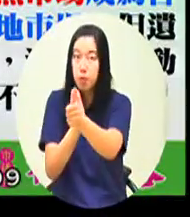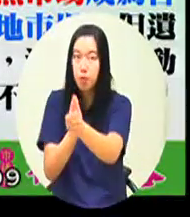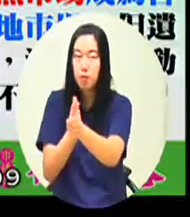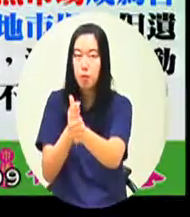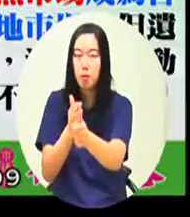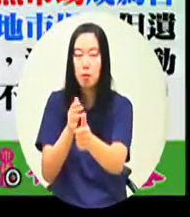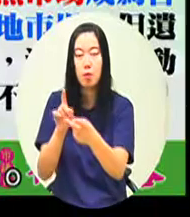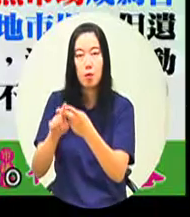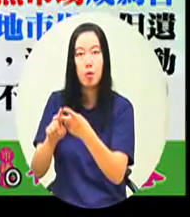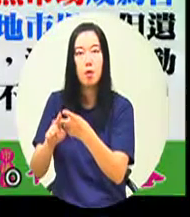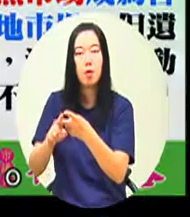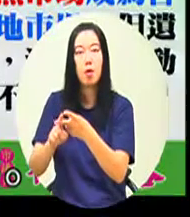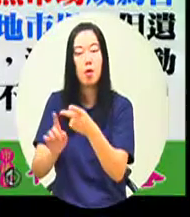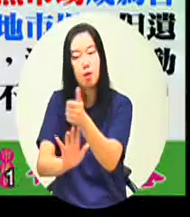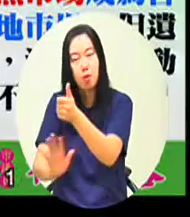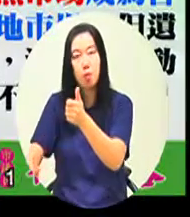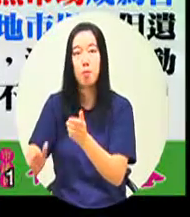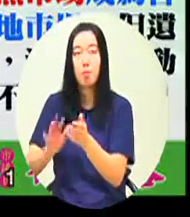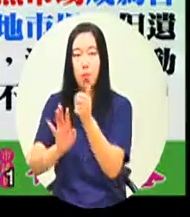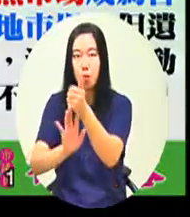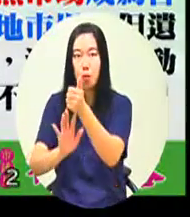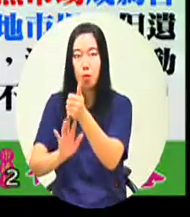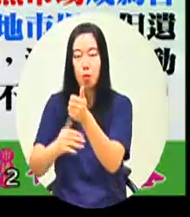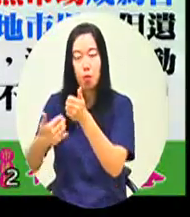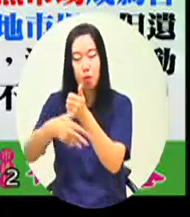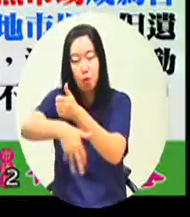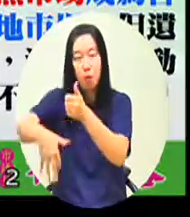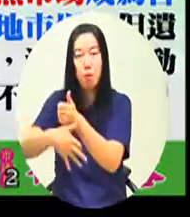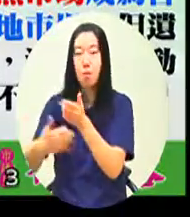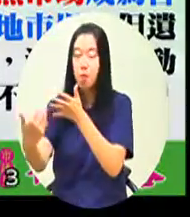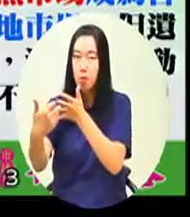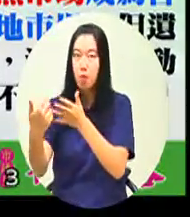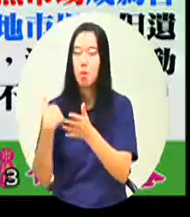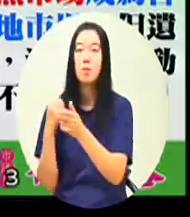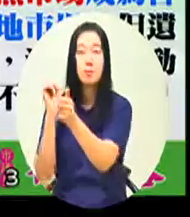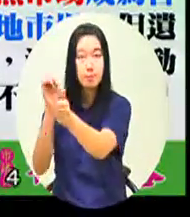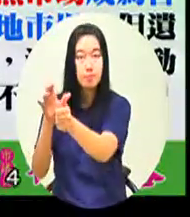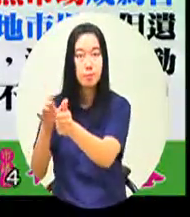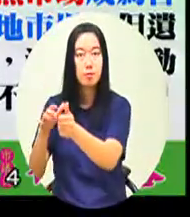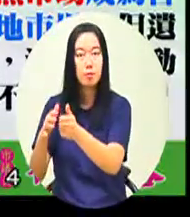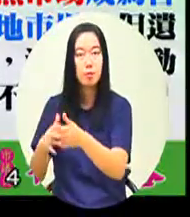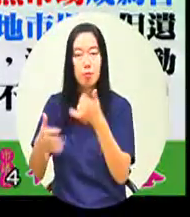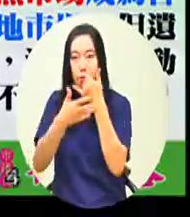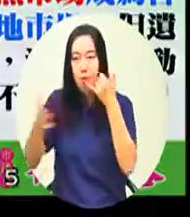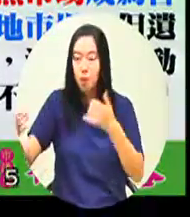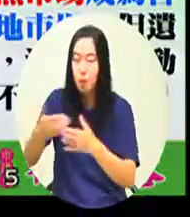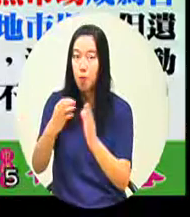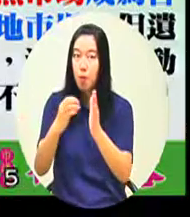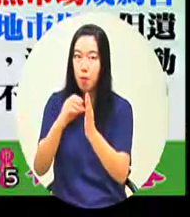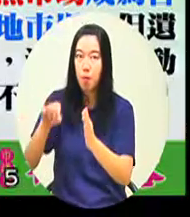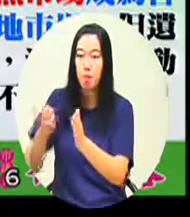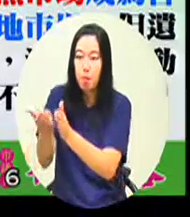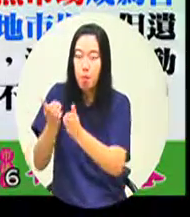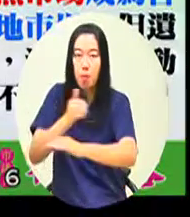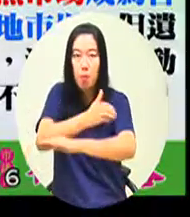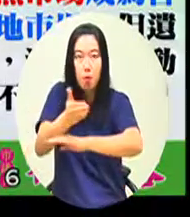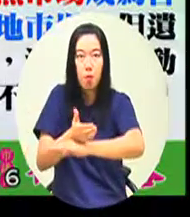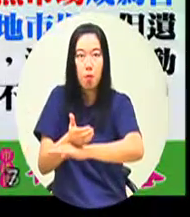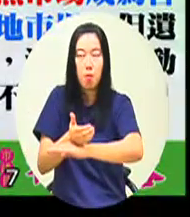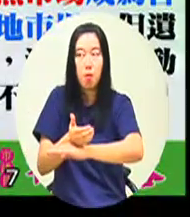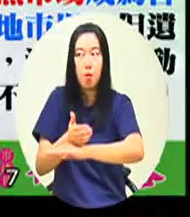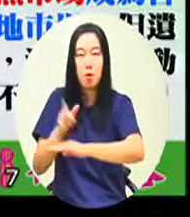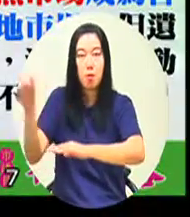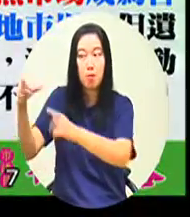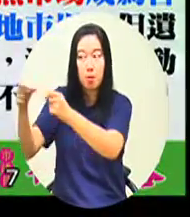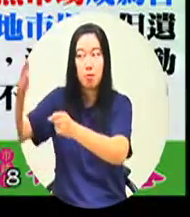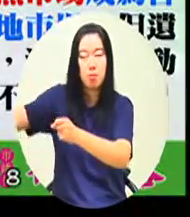有部门咨询的时候，我一再的要求海洋局可以把前镇鱼市成为台湾的足地市